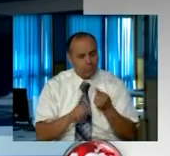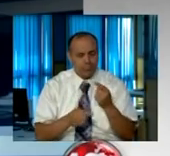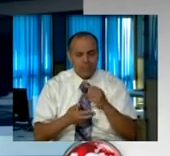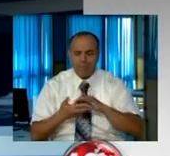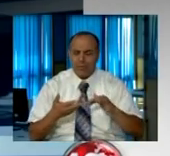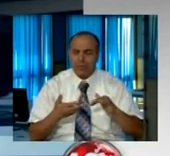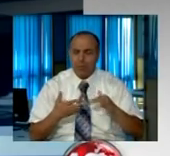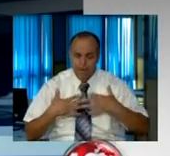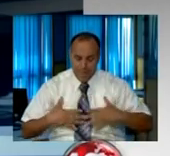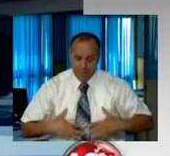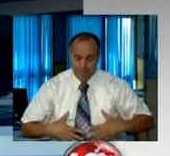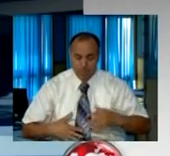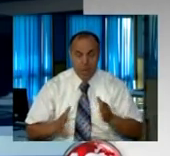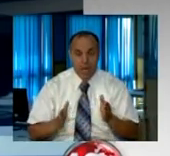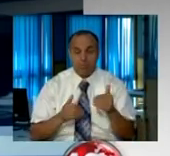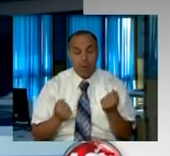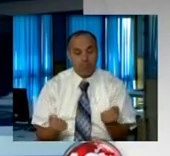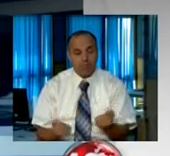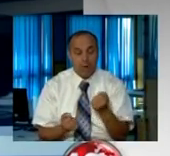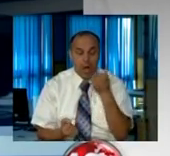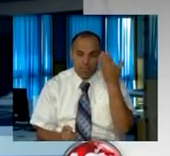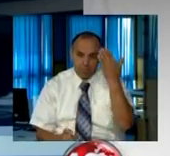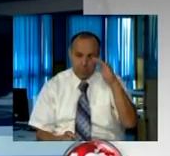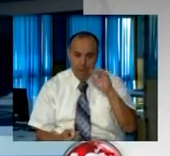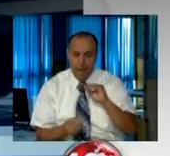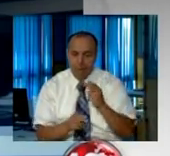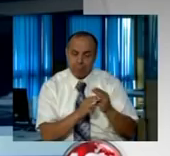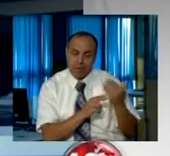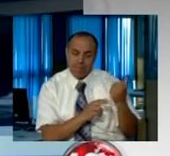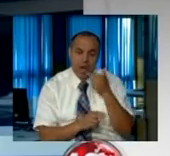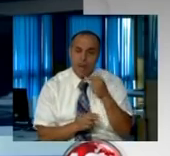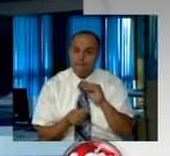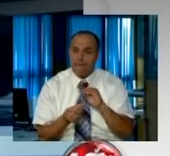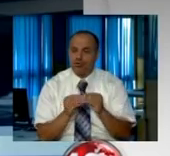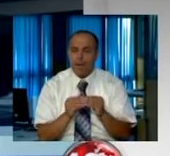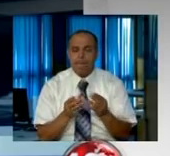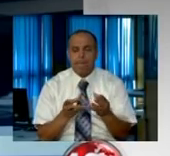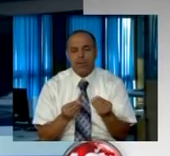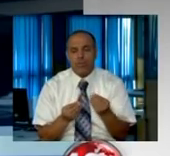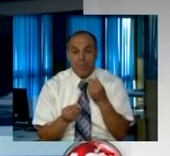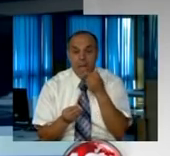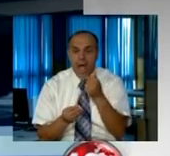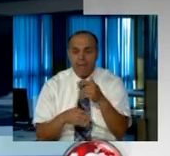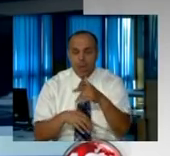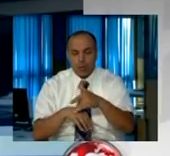النسيج والملابس، قطاع حيوي بات يعاني خلال السنوات الأخيرة من عديد المشاكل